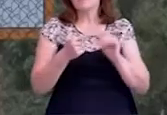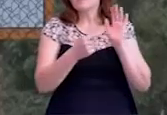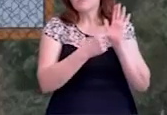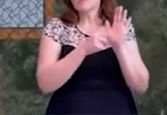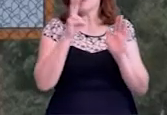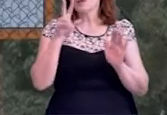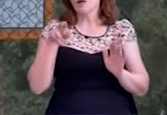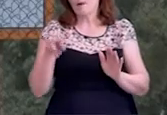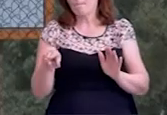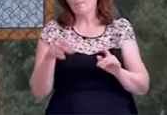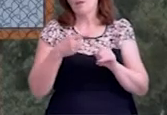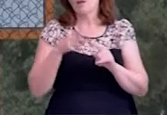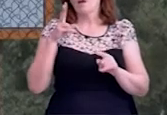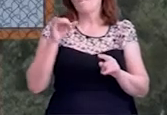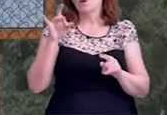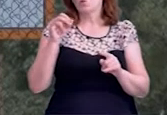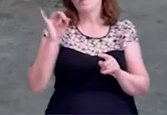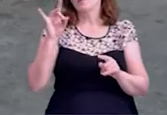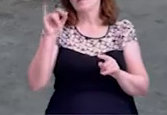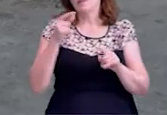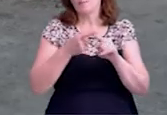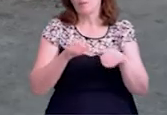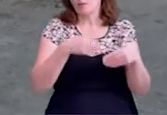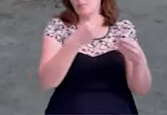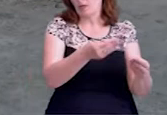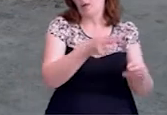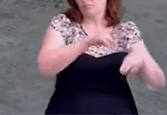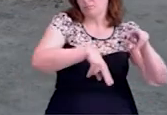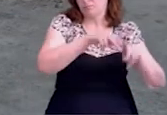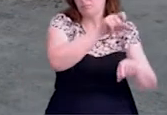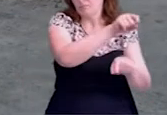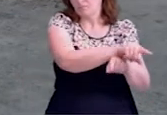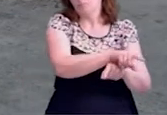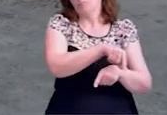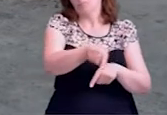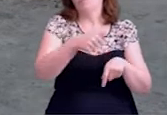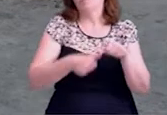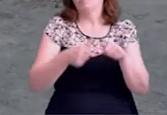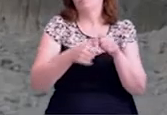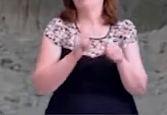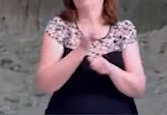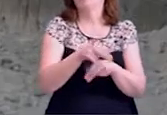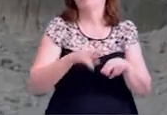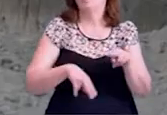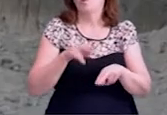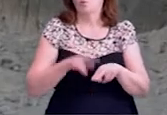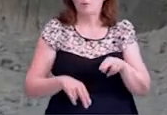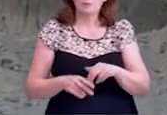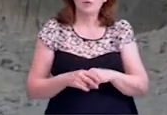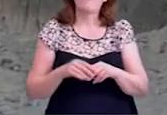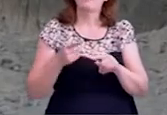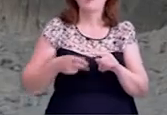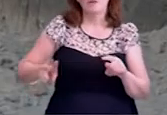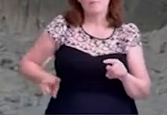комунальне підприємство «Паркування і ринок». Землю надали компанії-інвестору на умовах інвестиційного договору. Директор комунального